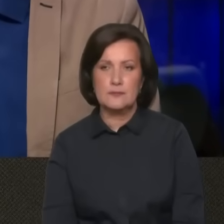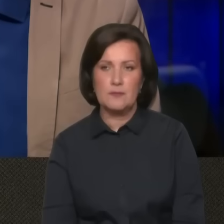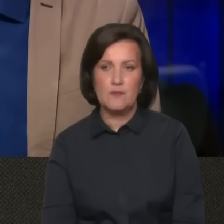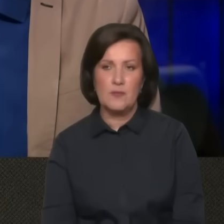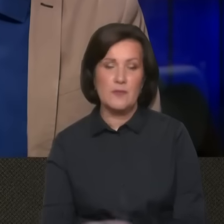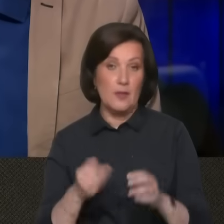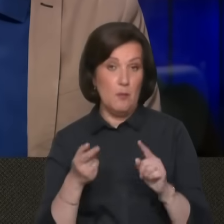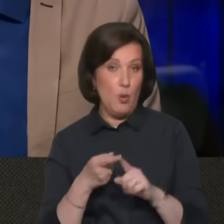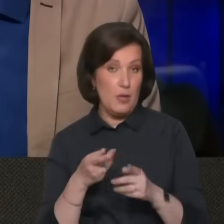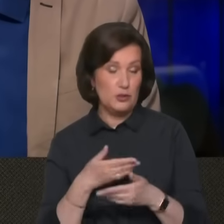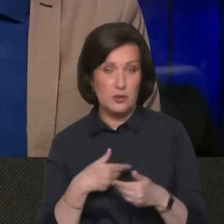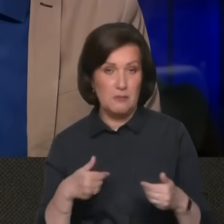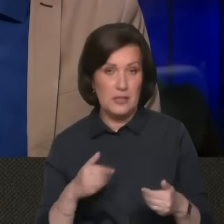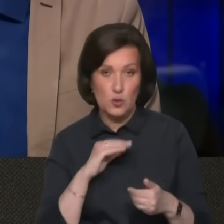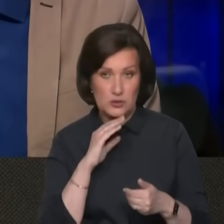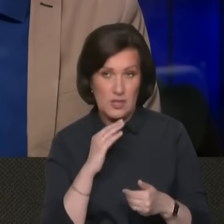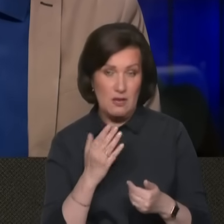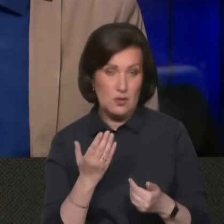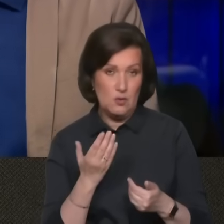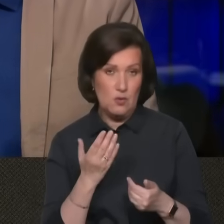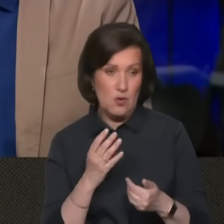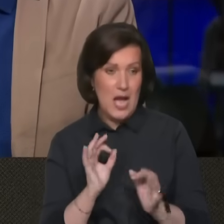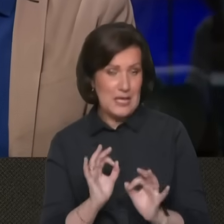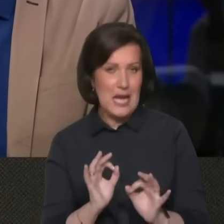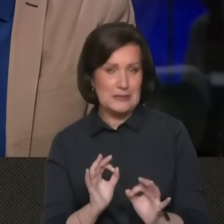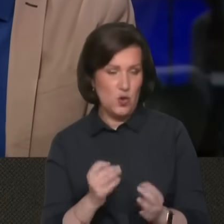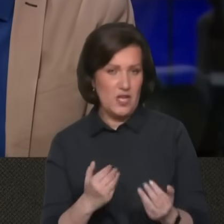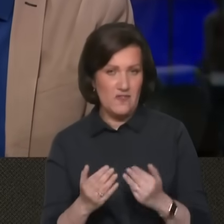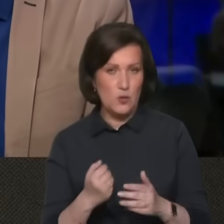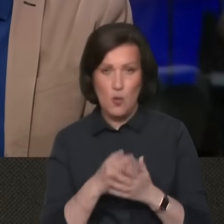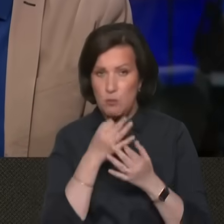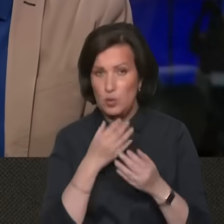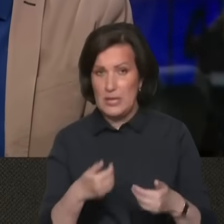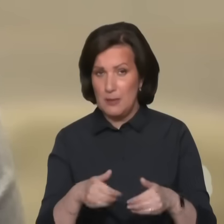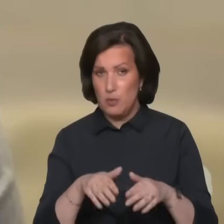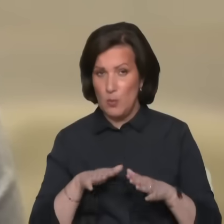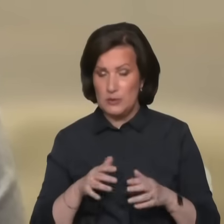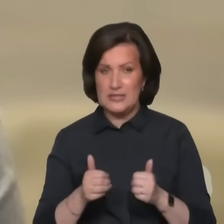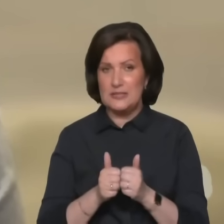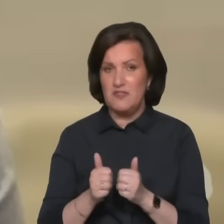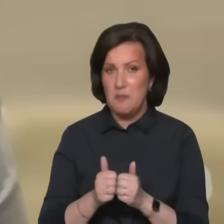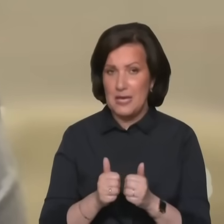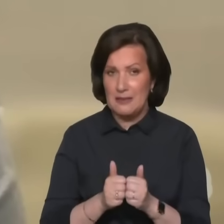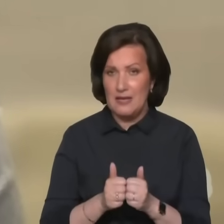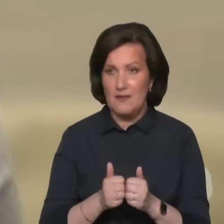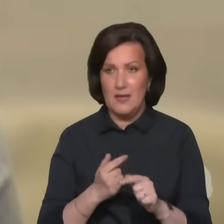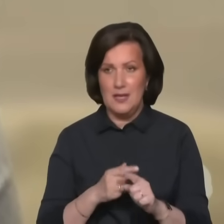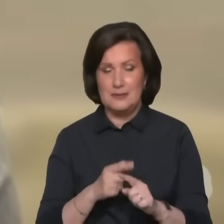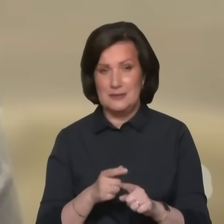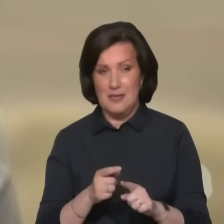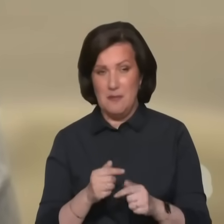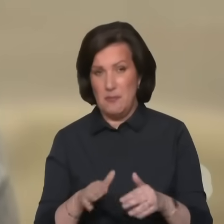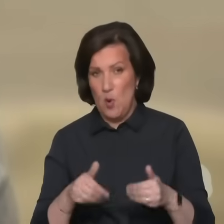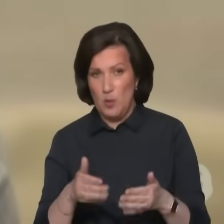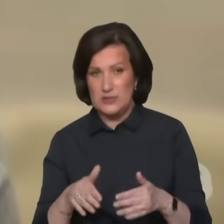Ну, по-перше, ми достатньо прагматично і раціонально відносимось до будь-яких пропозицій від партнерів. Це саме